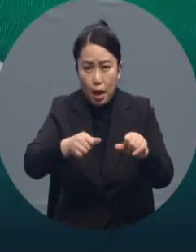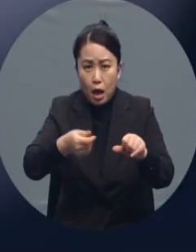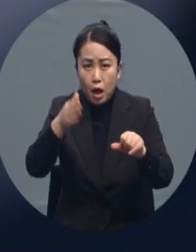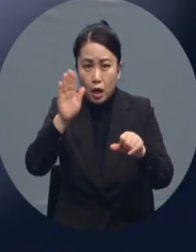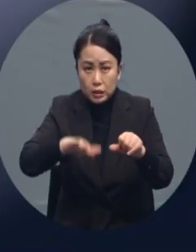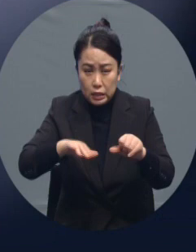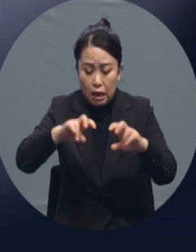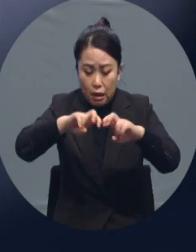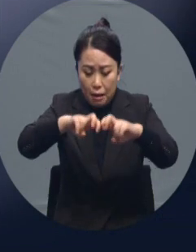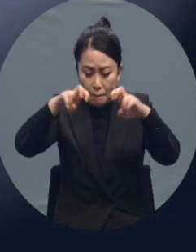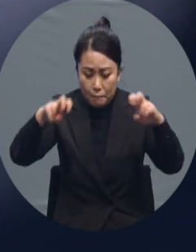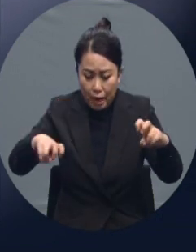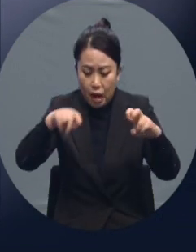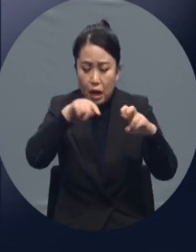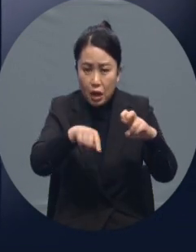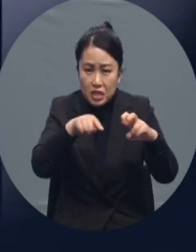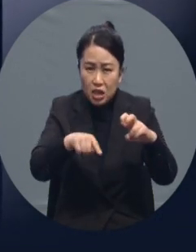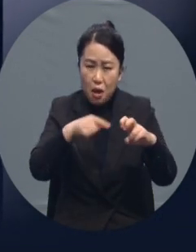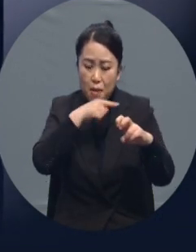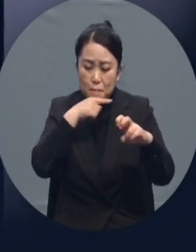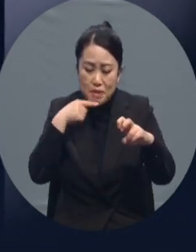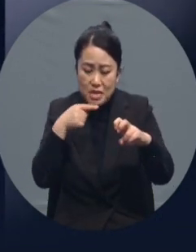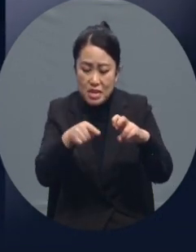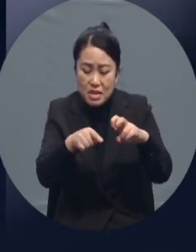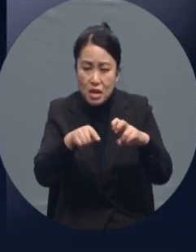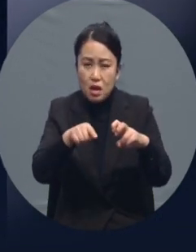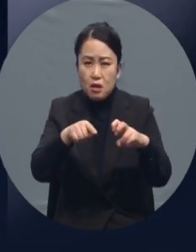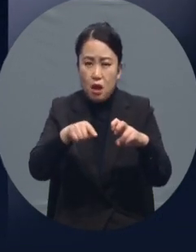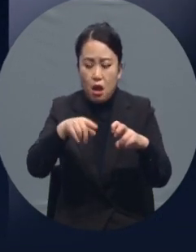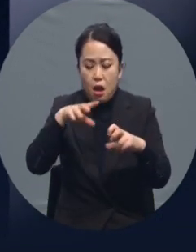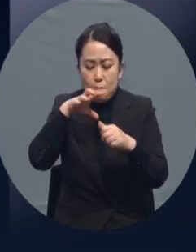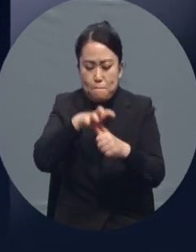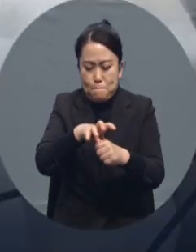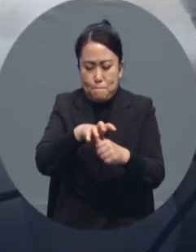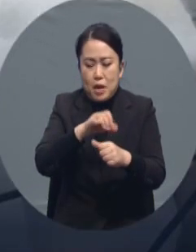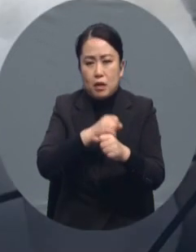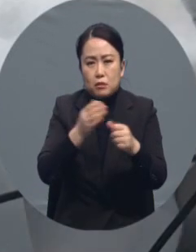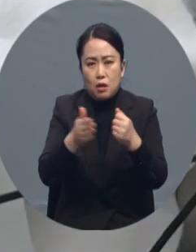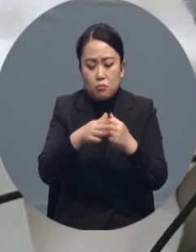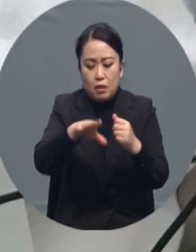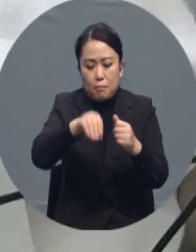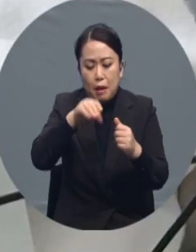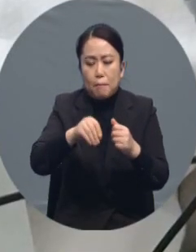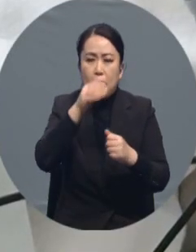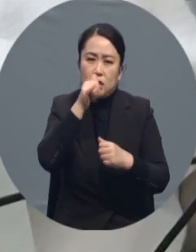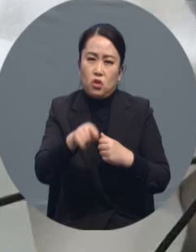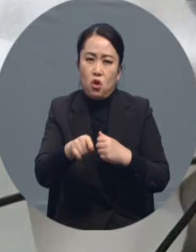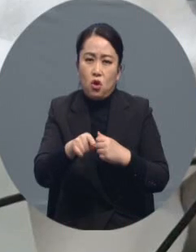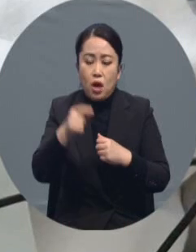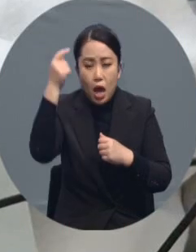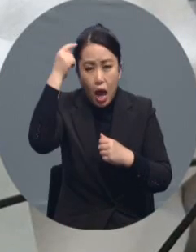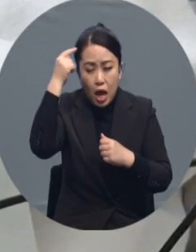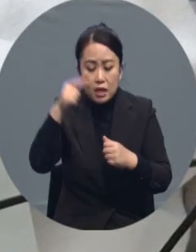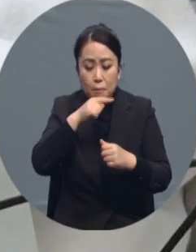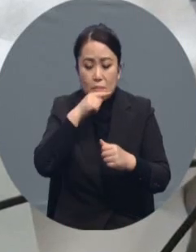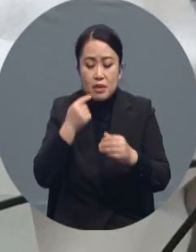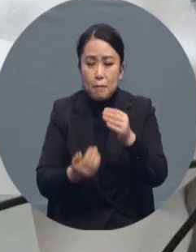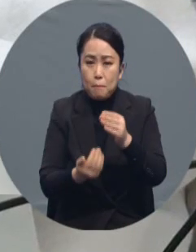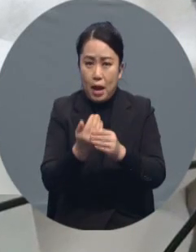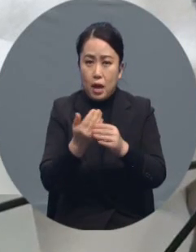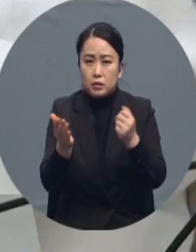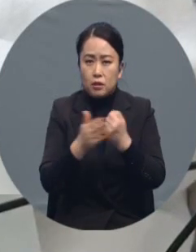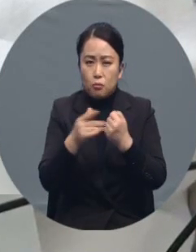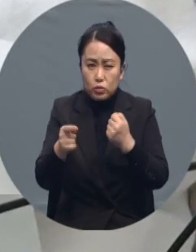피, 그 고여있는 뇌출혈 그 피가 뇌실을 압박을 해서. 아기는 뇌출혈 증상으로 대학병원으로